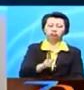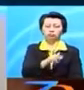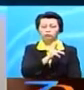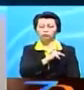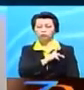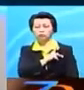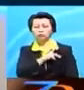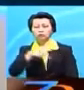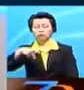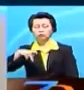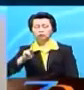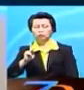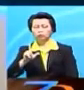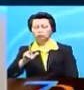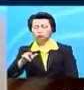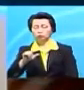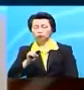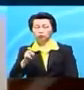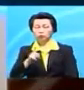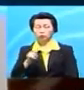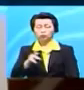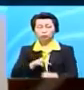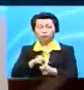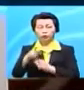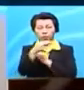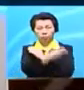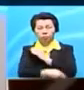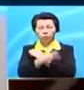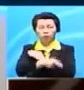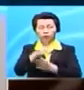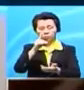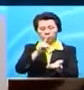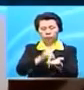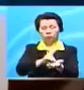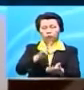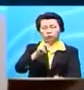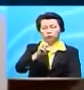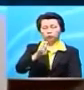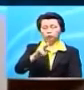Kluster Ekonomi dan Pengurusan Majlis Profesor Negara, Profesor Datuk Dr.